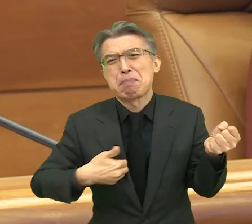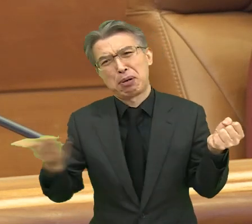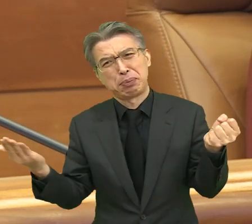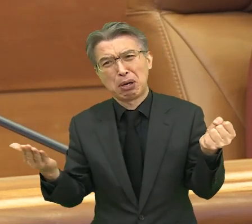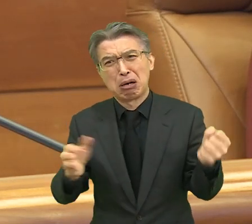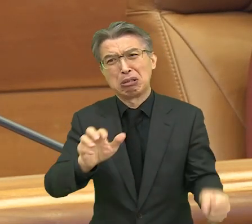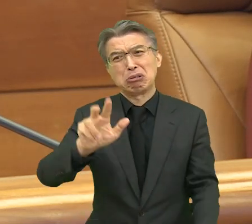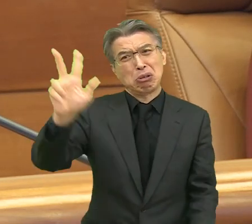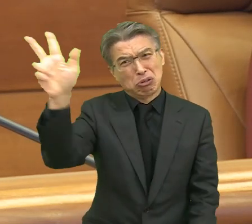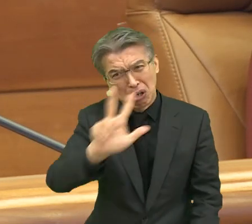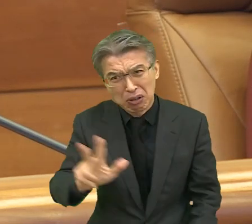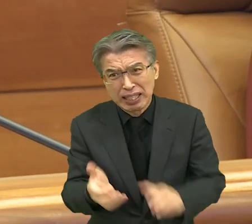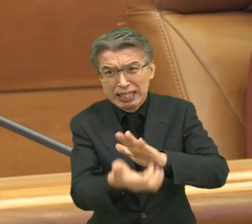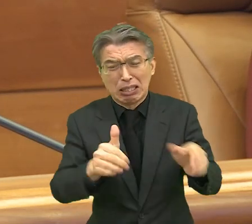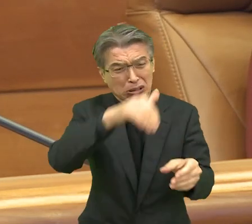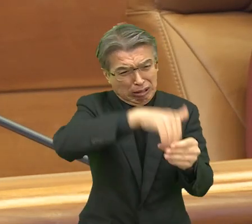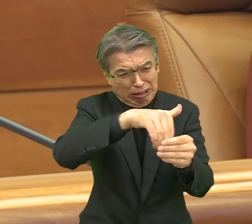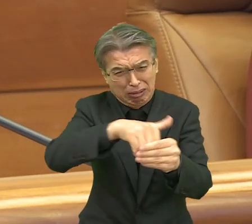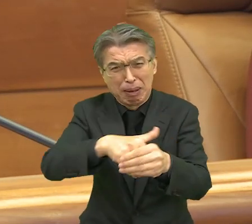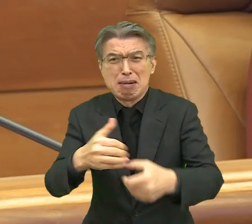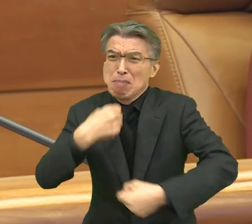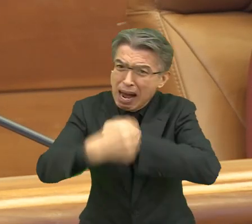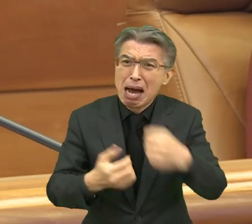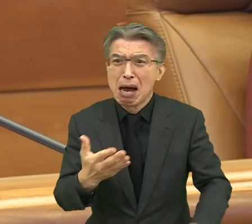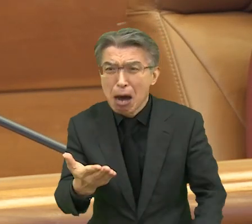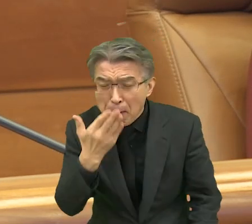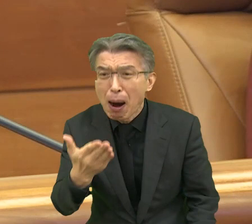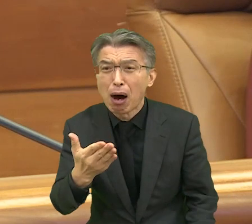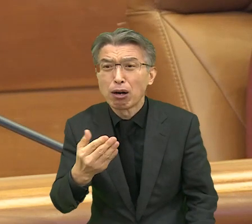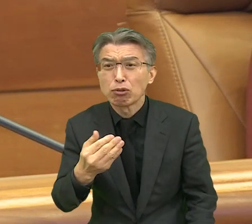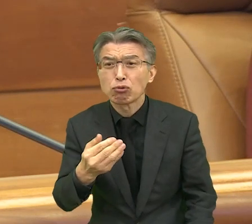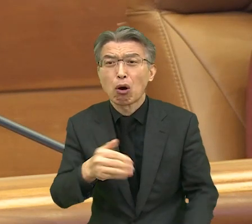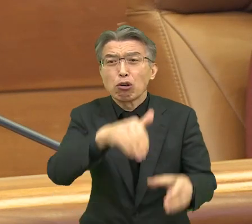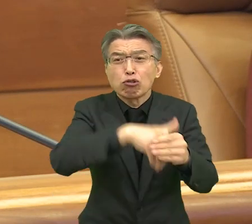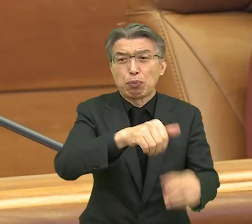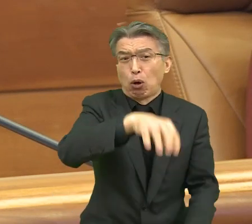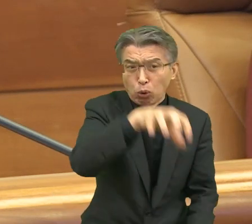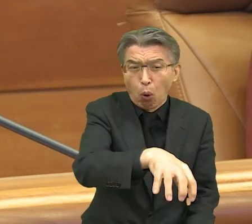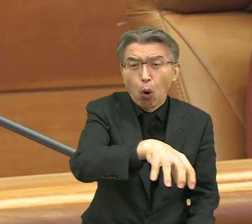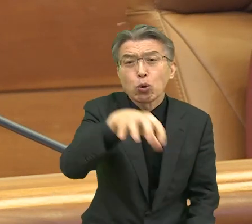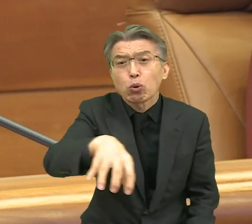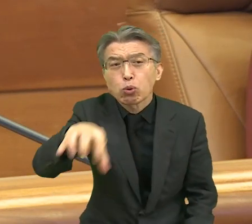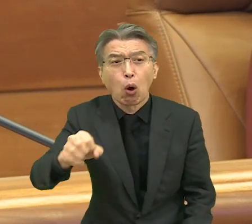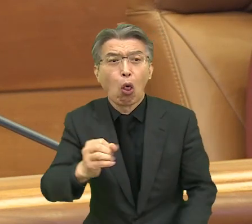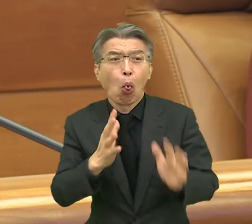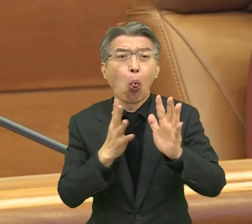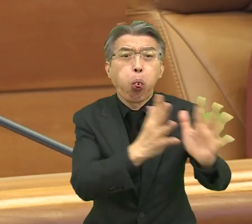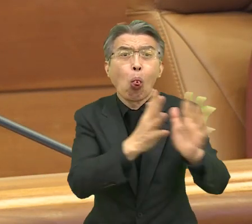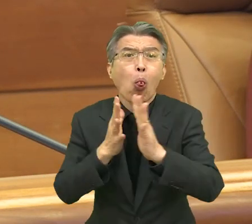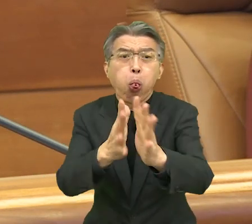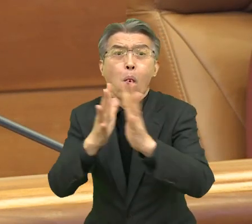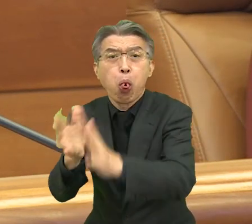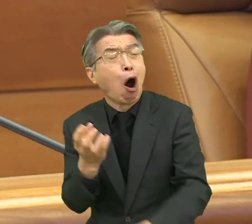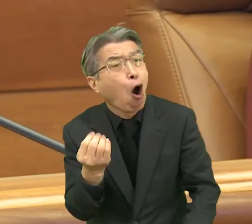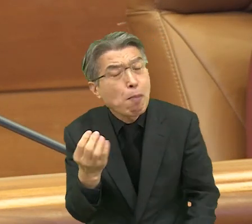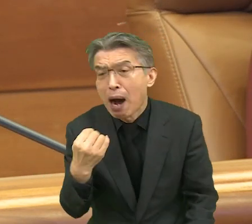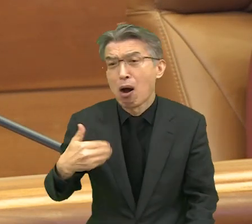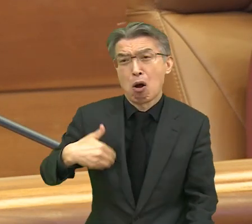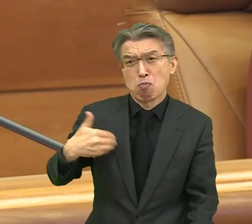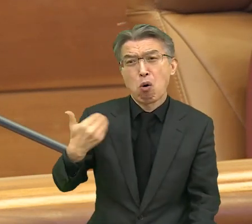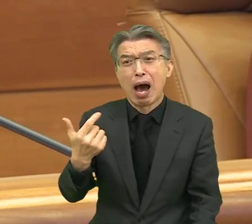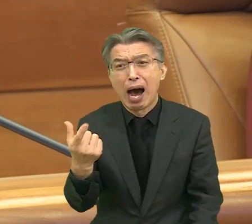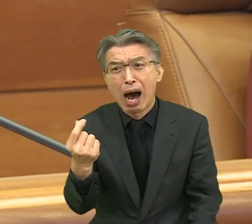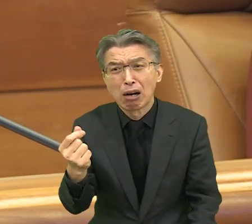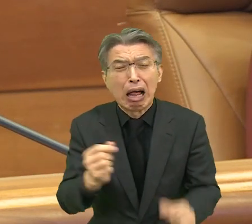전국에서 사전투표가 가능하여 투표소별 방문자 수를 예측하는 것이 어려워짐에 따라 선거인의